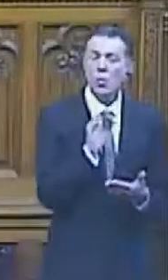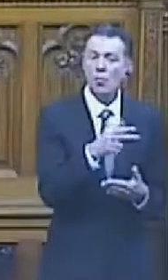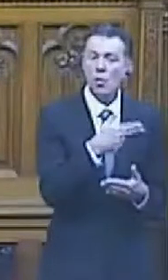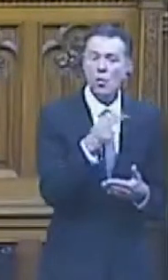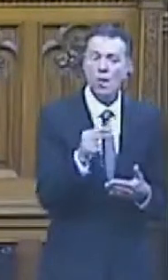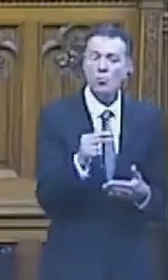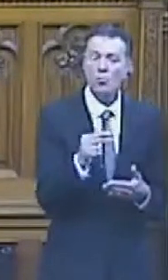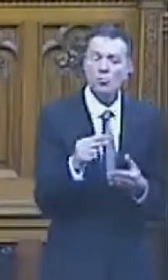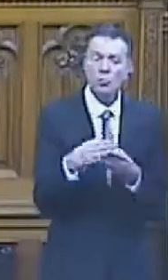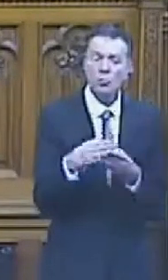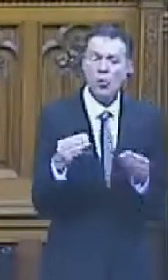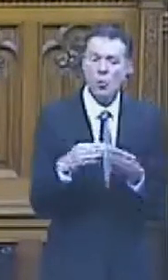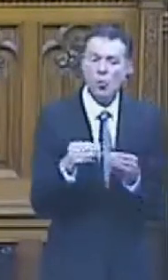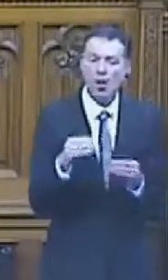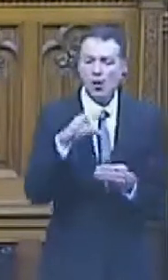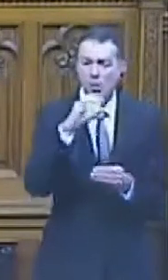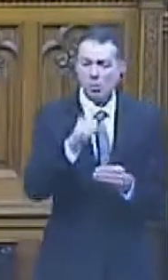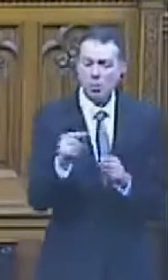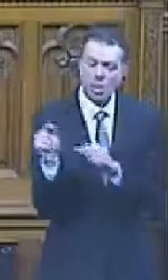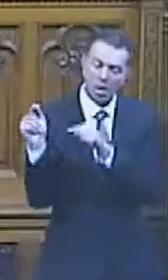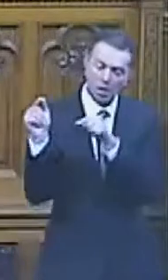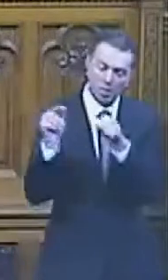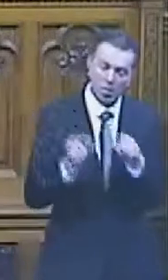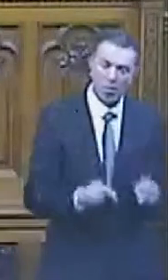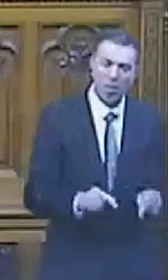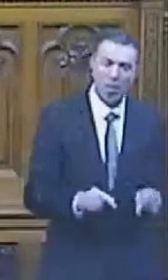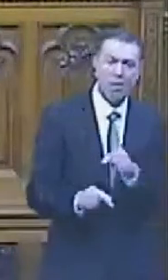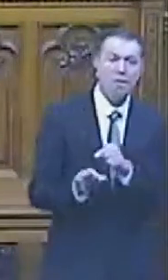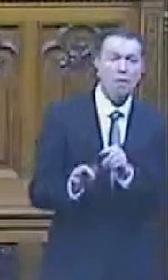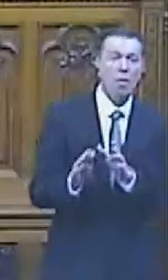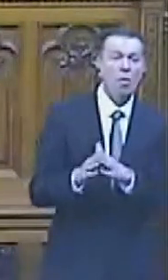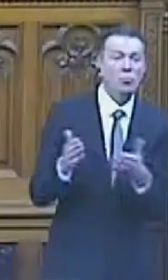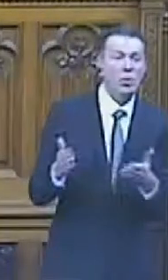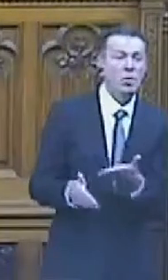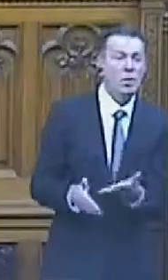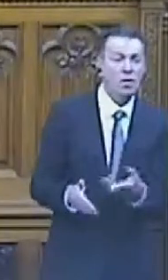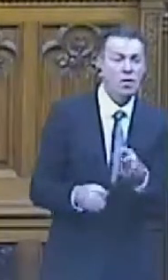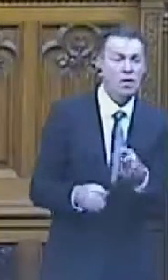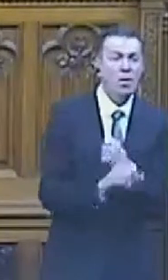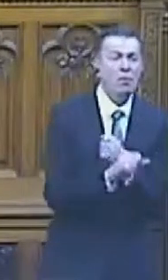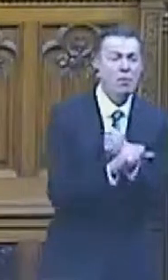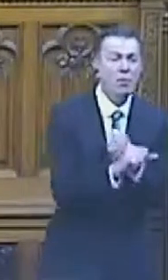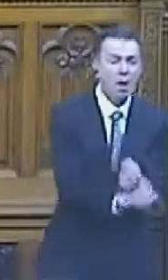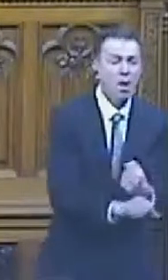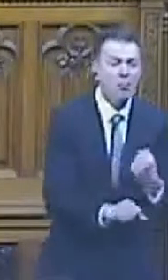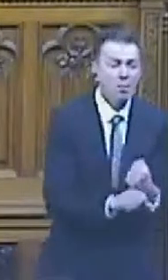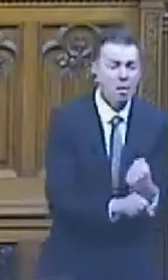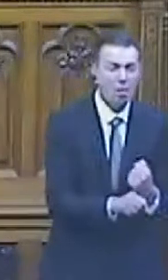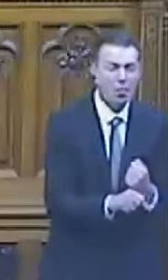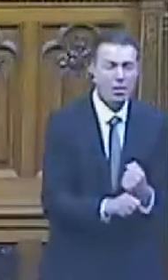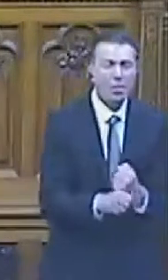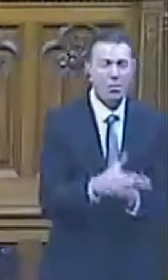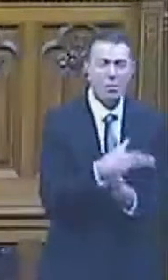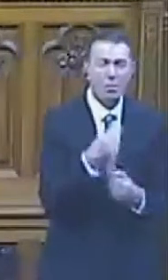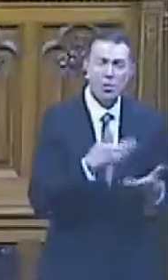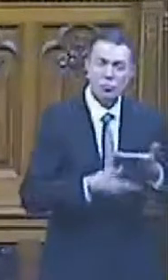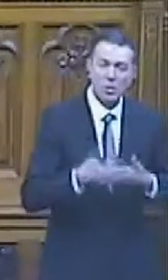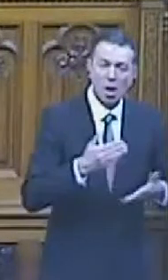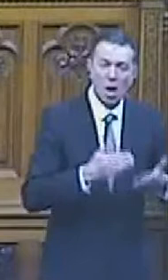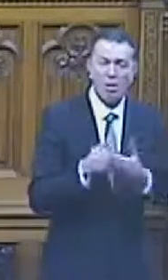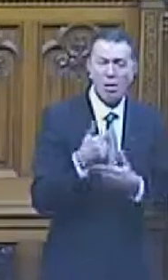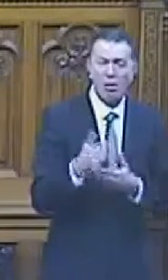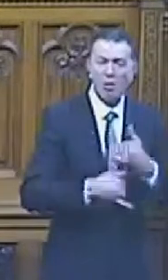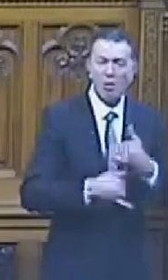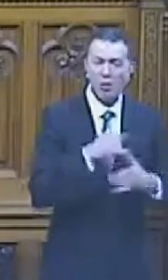die aus Rumänien und aus Bulgarien hierher gekarrt werden und hier versklavt werden und in Wirklichkeit hier im Menschenhandel im